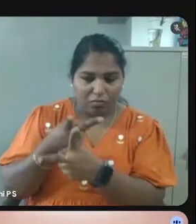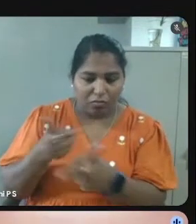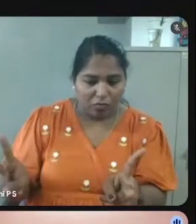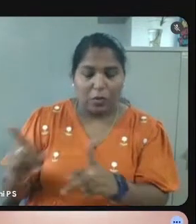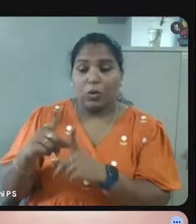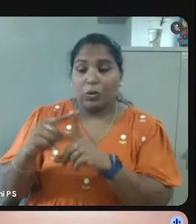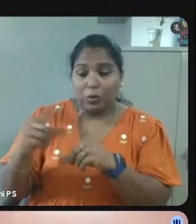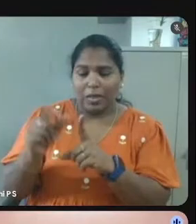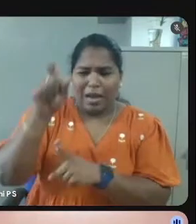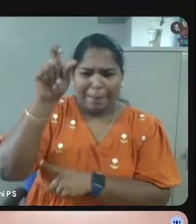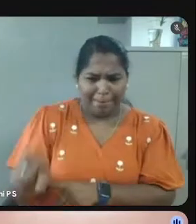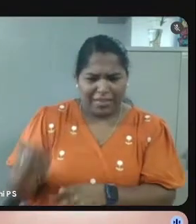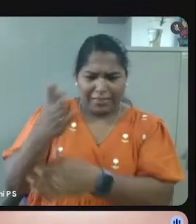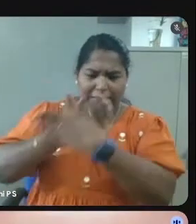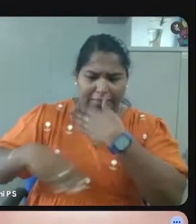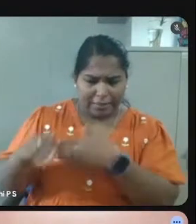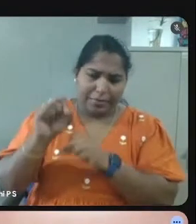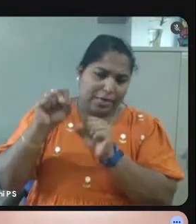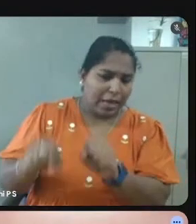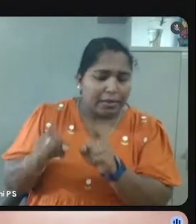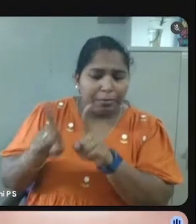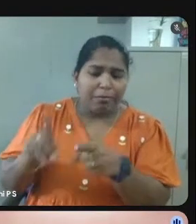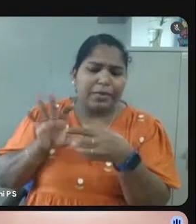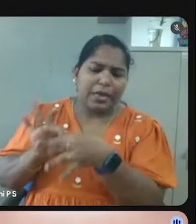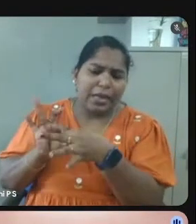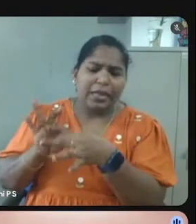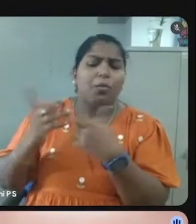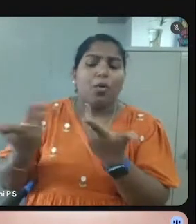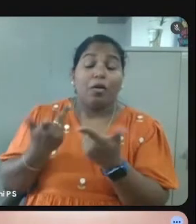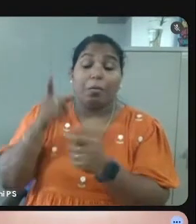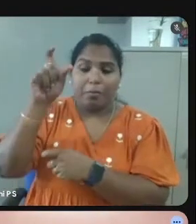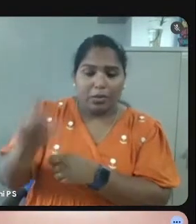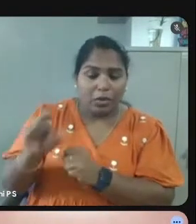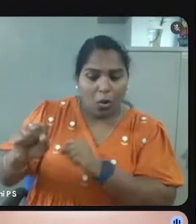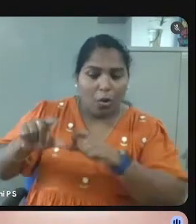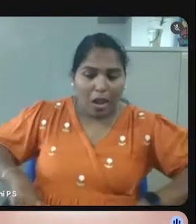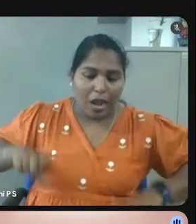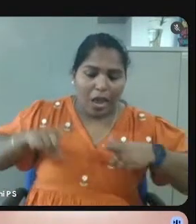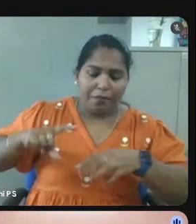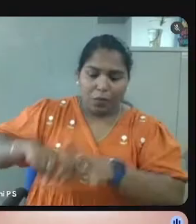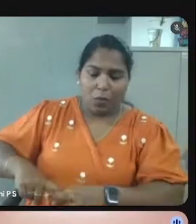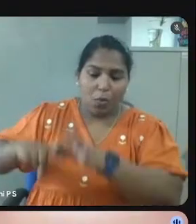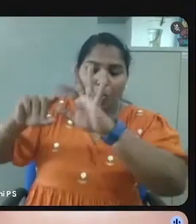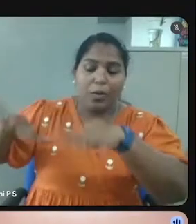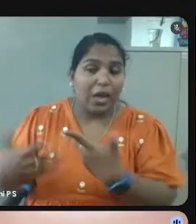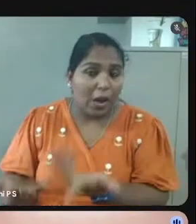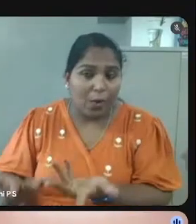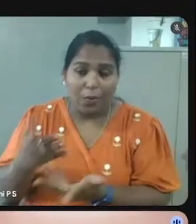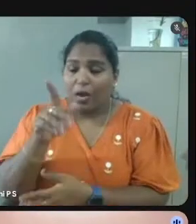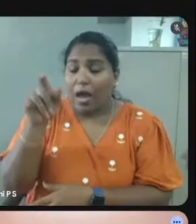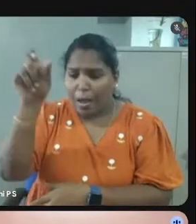ഡിസബിലിറ്റി വ്യക്തിന്റെ ക്വാളിറ്റി ഓഫ് ലൈഫ് ഒന്ന് ഇംപ്രൂവ് ചെയ്യുന്നു. അവരുടെ റോൾ ഡെലിനേഷൻ, ഒരു മെയിലും ഫീമെയിൽ